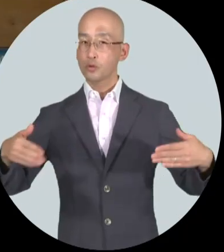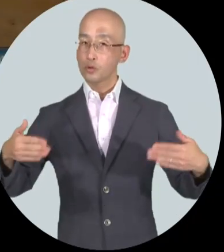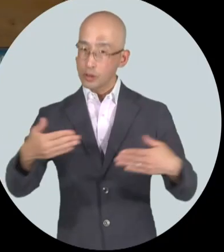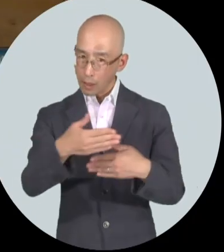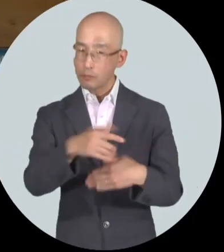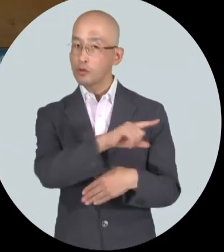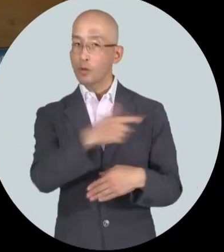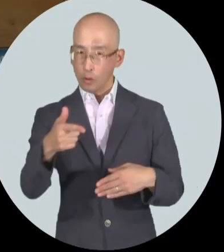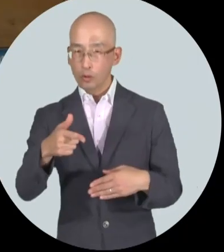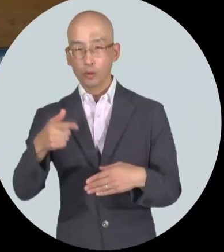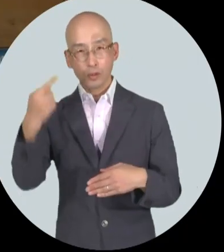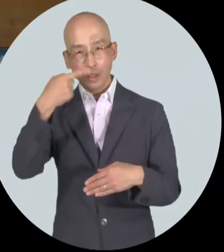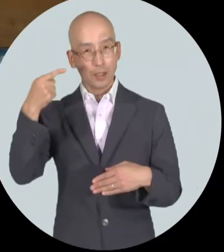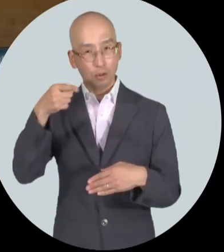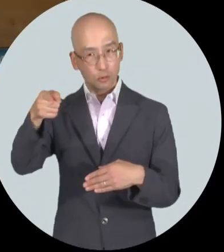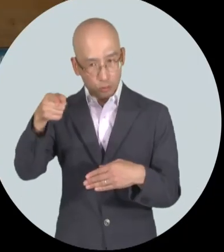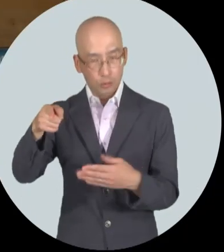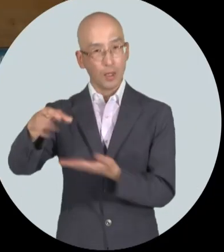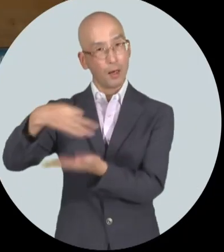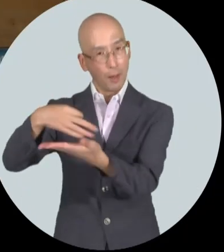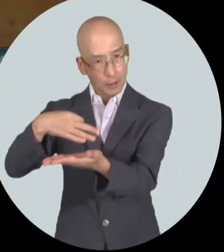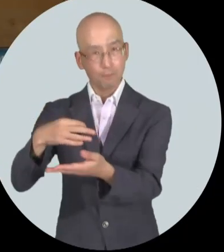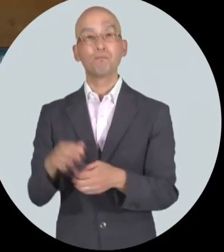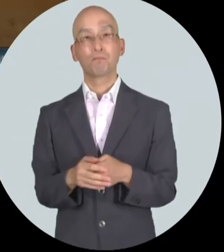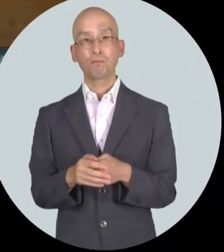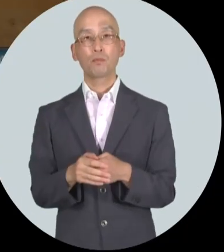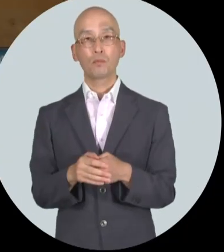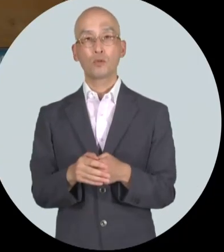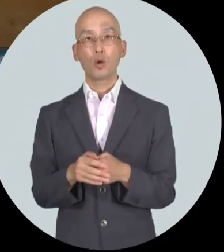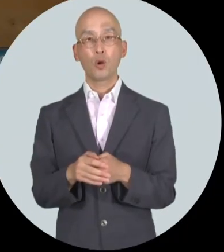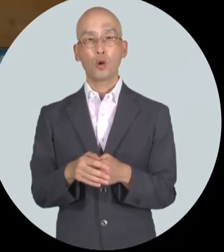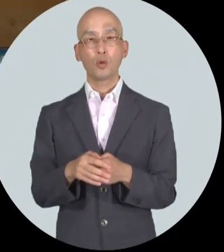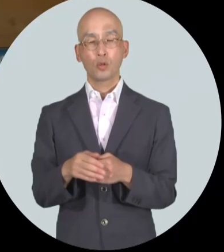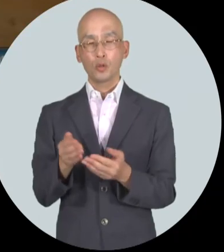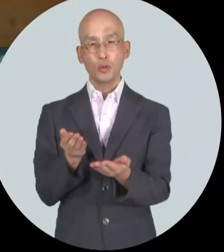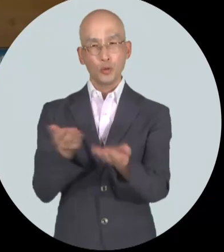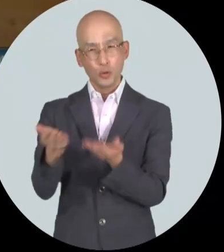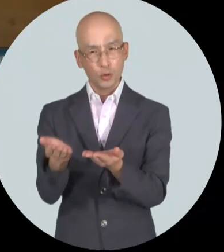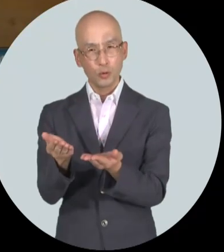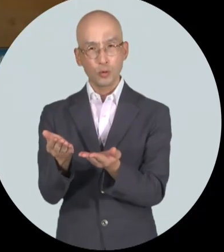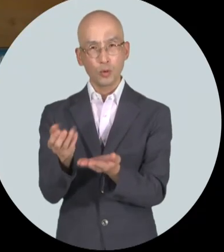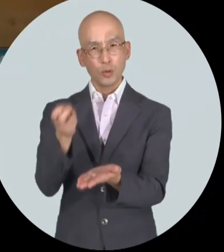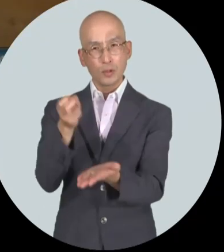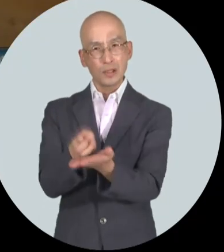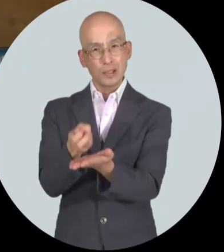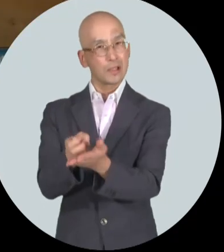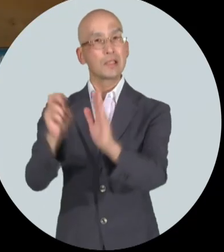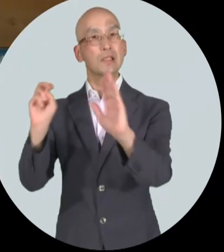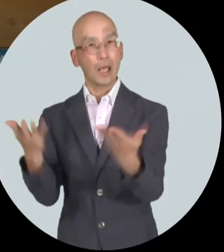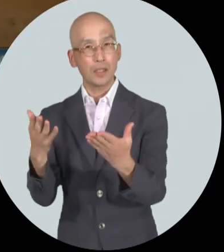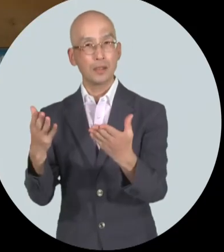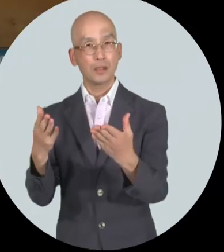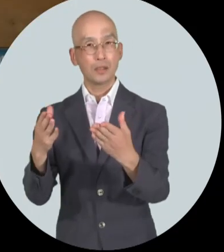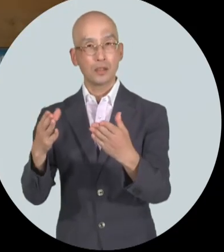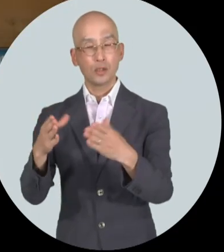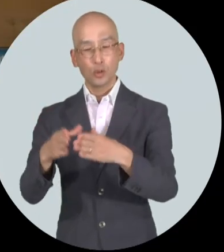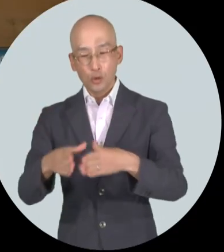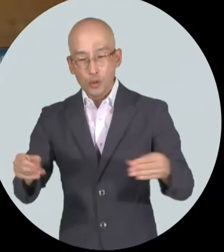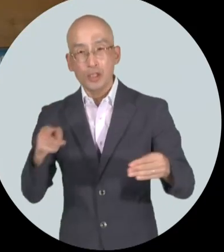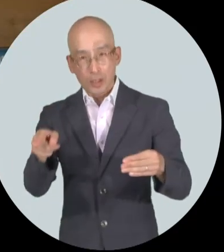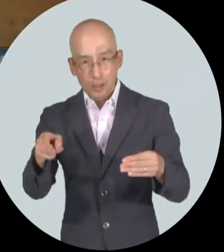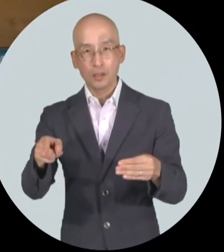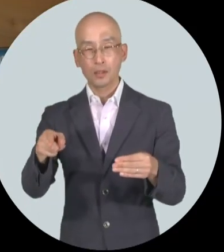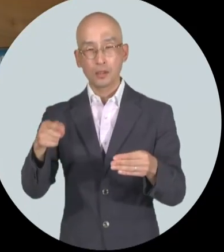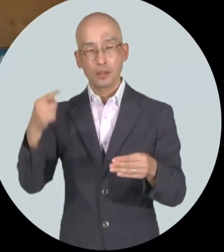物の海外販路拡大ということで、特に輸入規制等のない国においての販